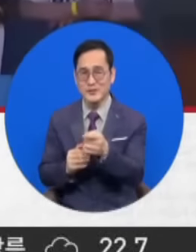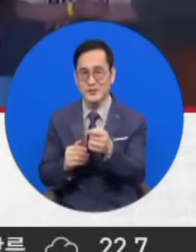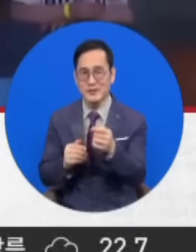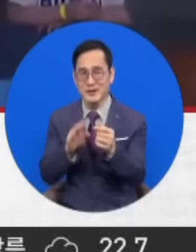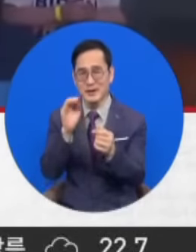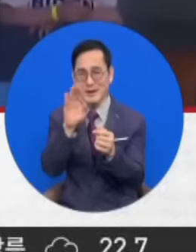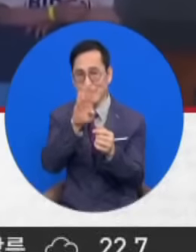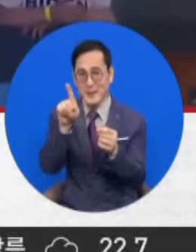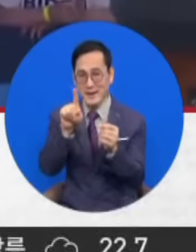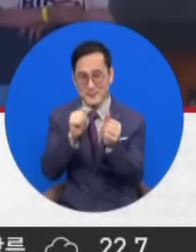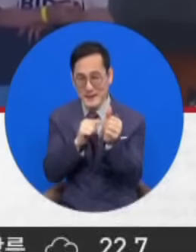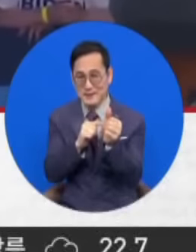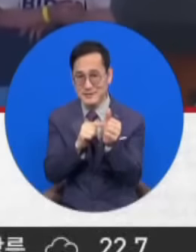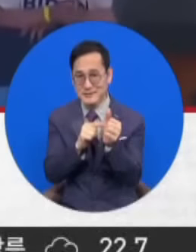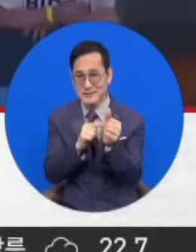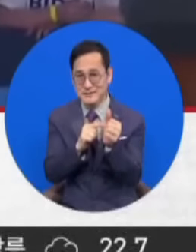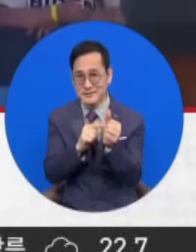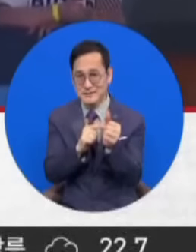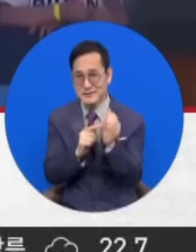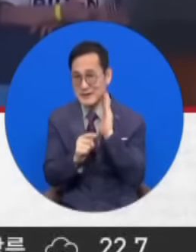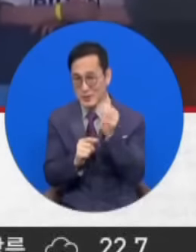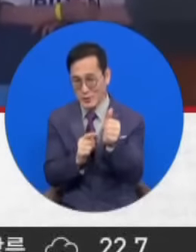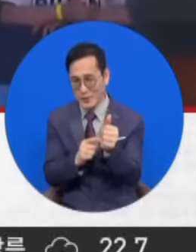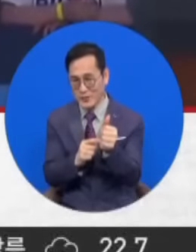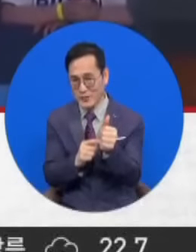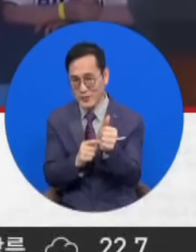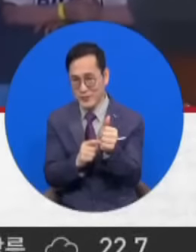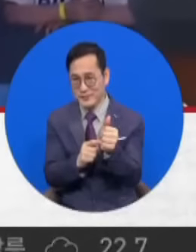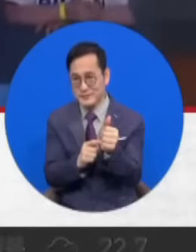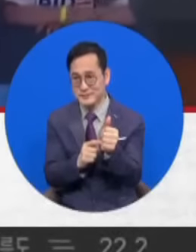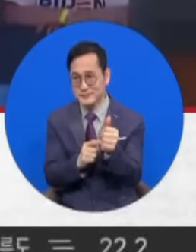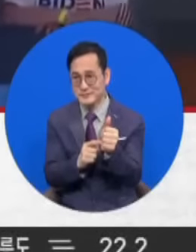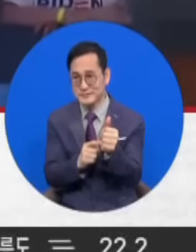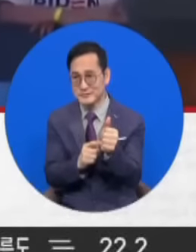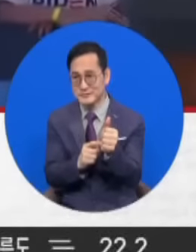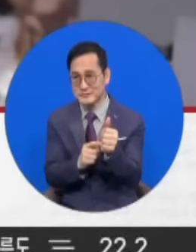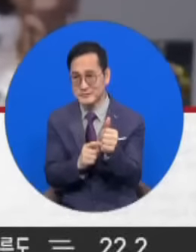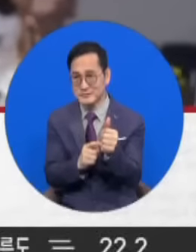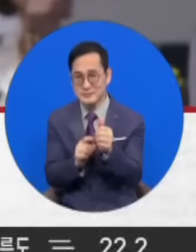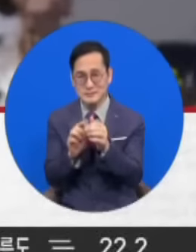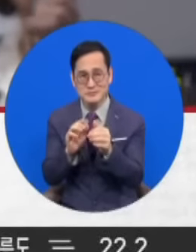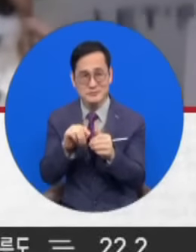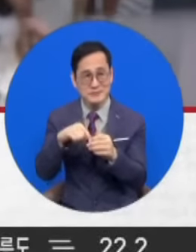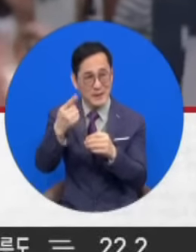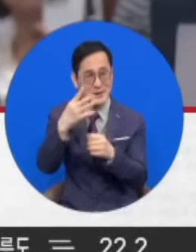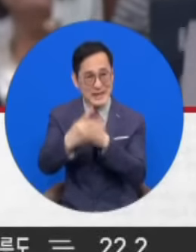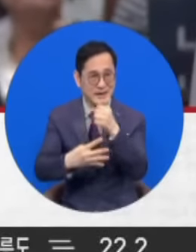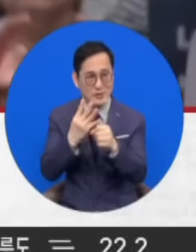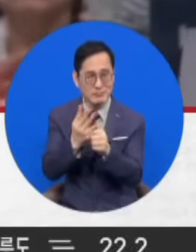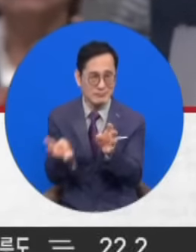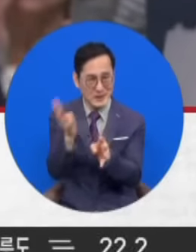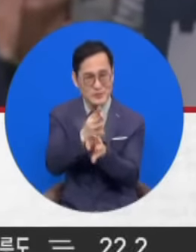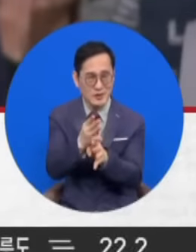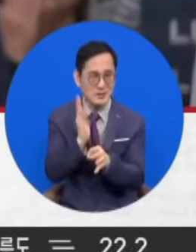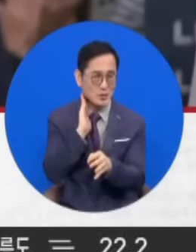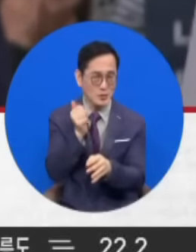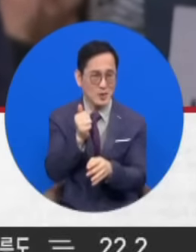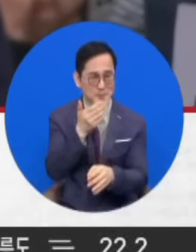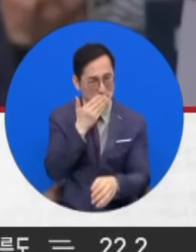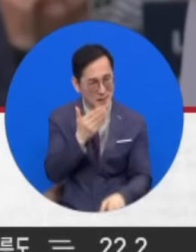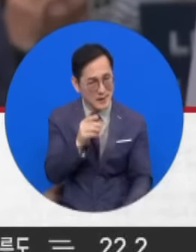바이든 대통령이 정말 그 완주가 가능한지 그리고 국민들이 저렇게 지금 교체를 해야 된다, 후보 교체를 해야 된다가